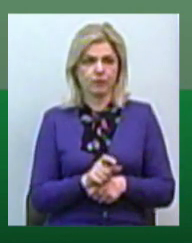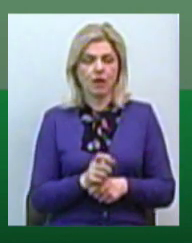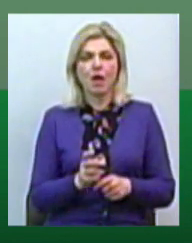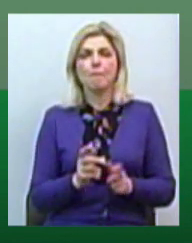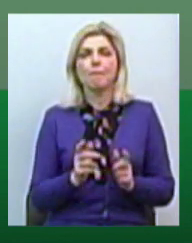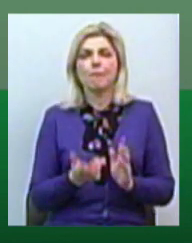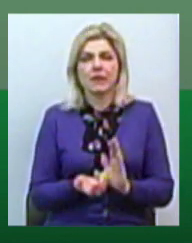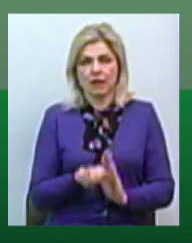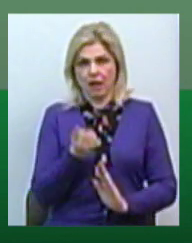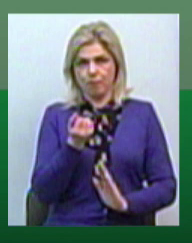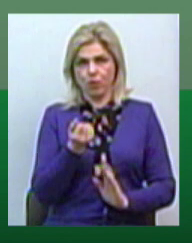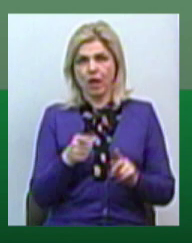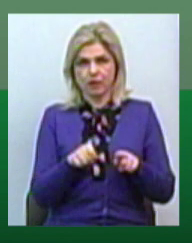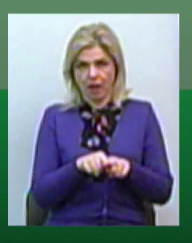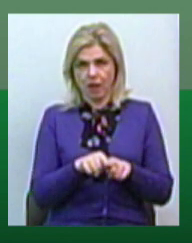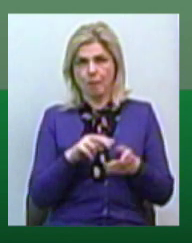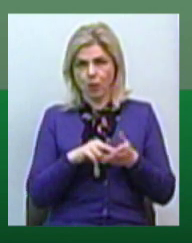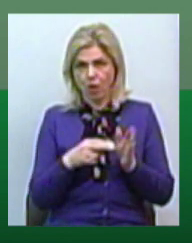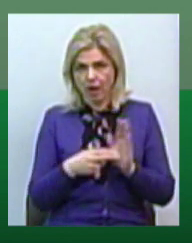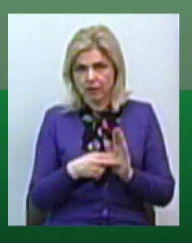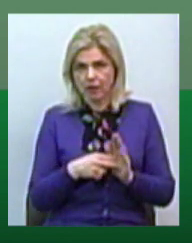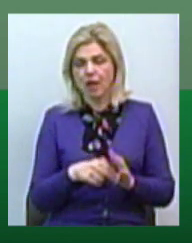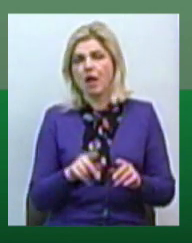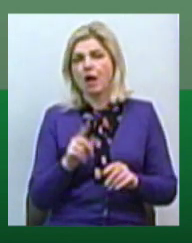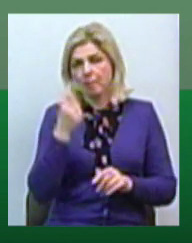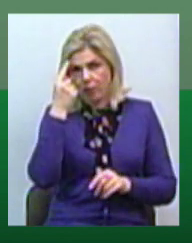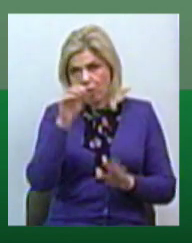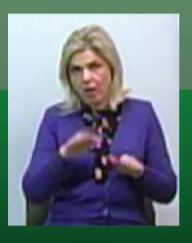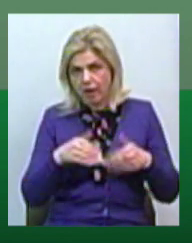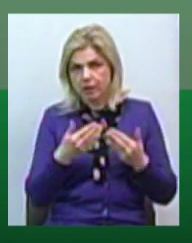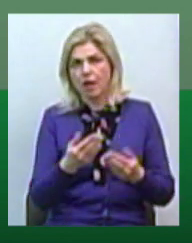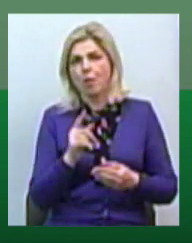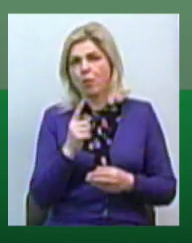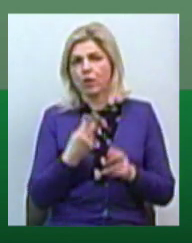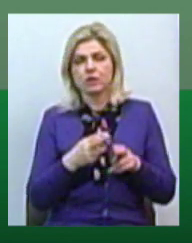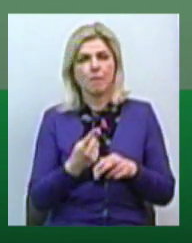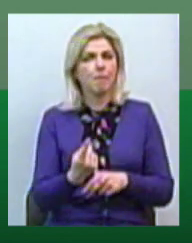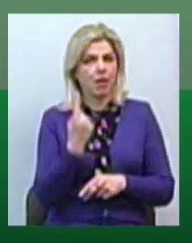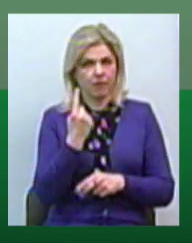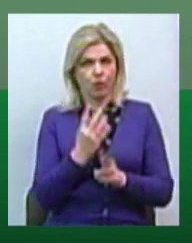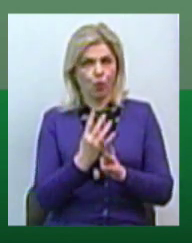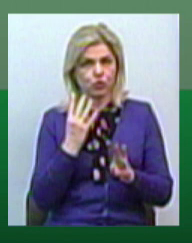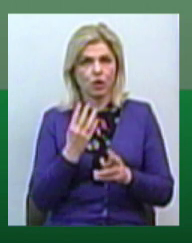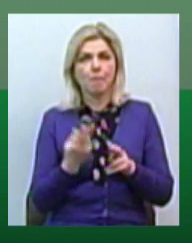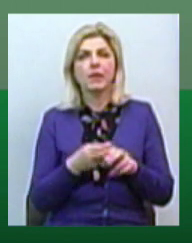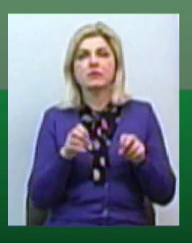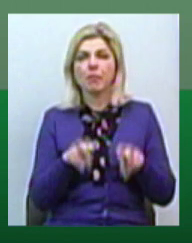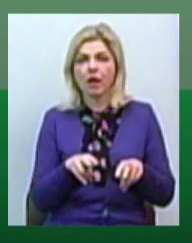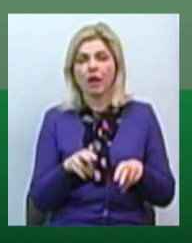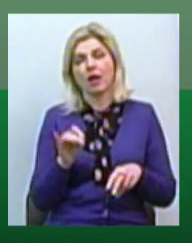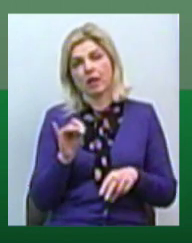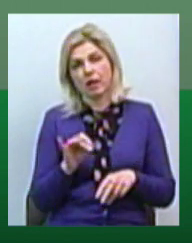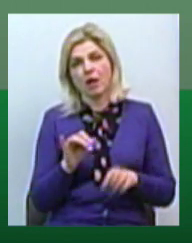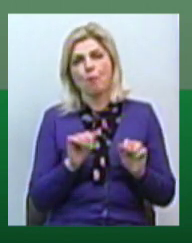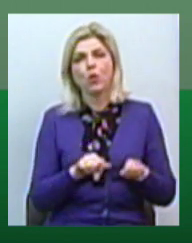підтримує подібні проекти, тому що це в першу чергу безпека та можливість